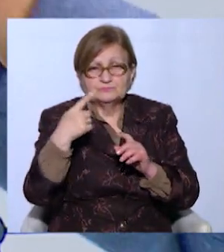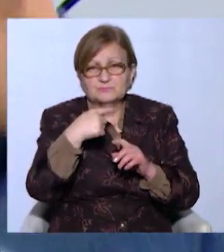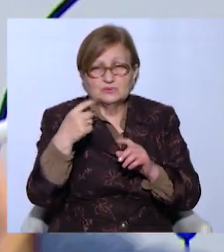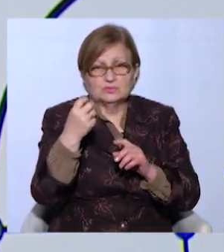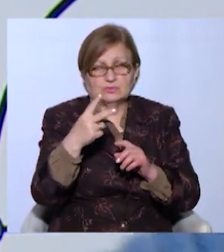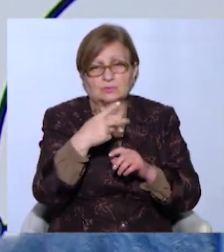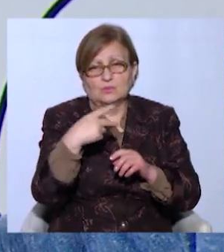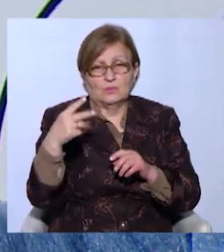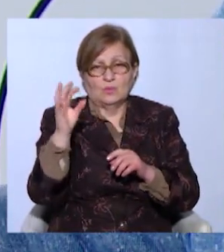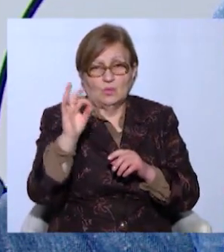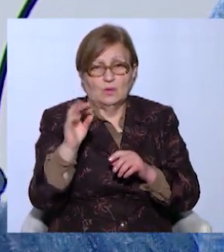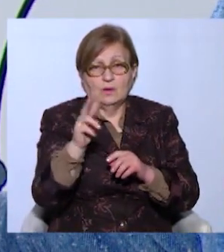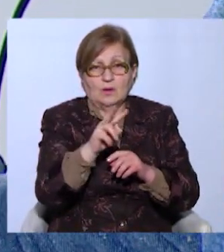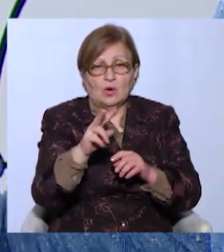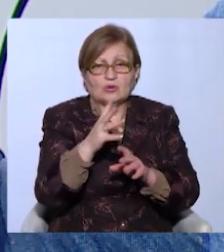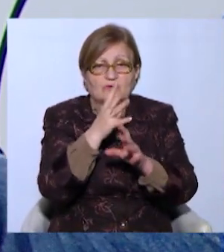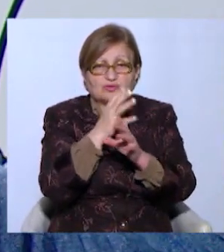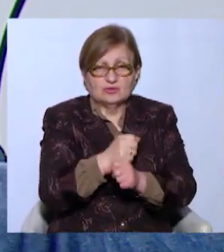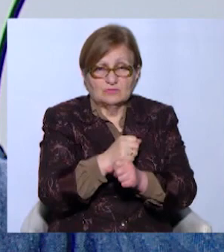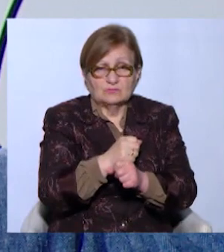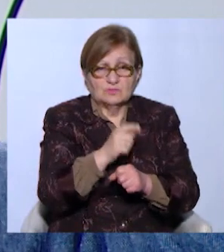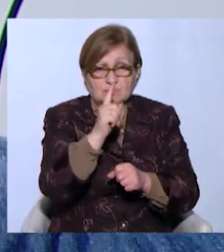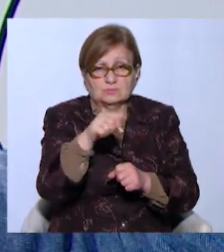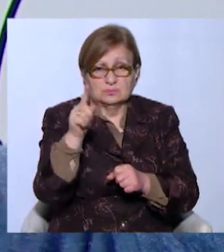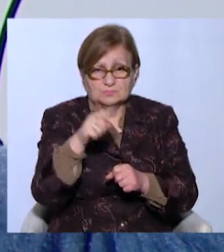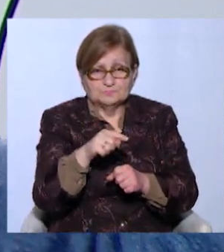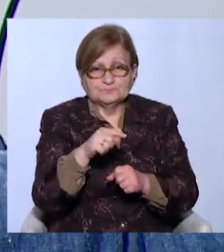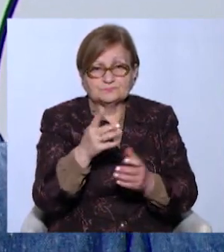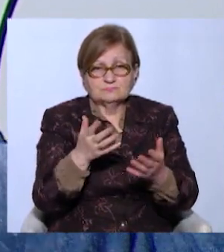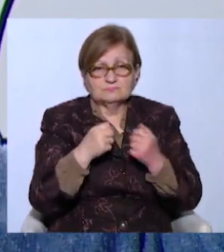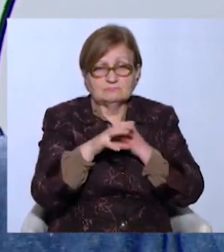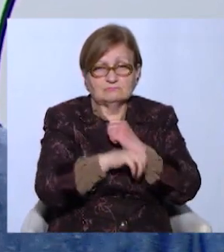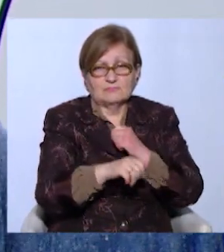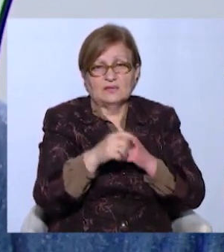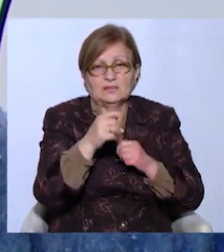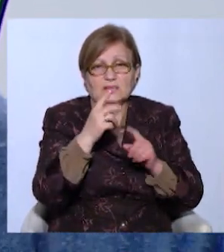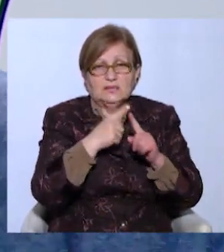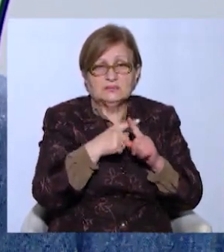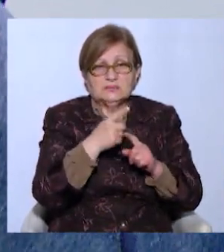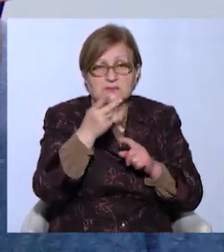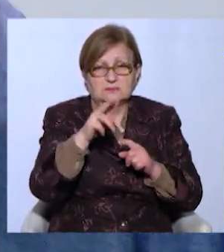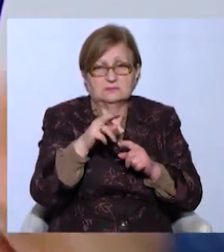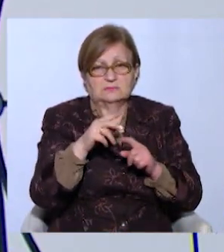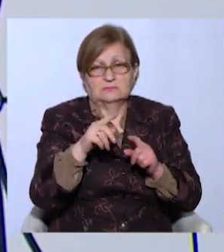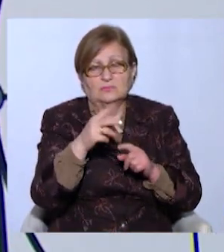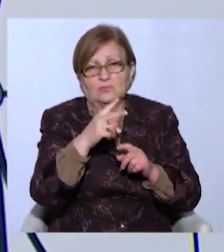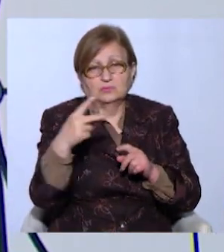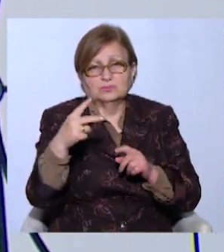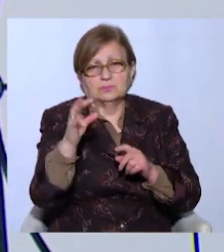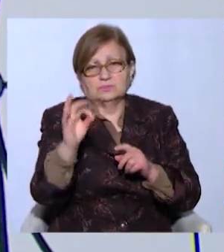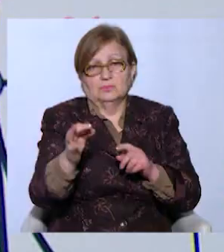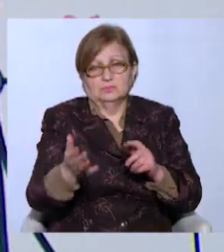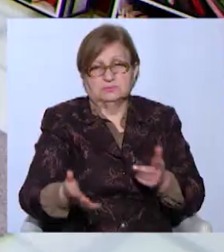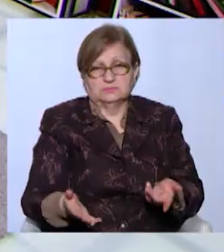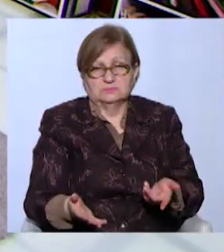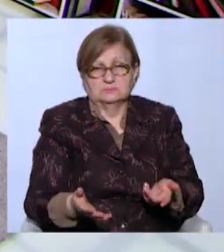13 - 25 - 12 უდრის 0-ს. შევკვეცოთ 2-ზე ეს განტოლება და გვაქვს აი ესეთი კვადრატული განტოლება +5x - 6 უდრის 0-ს.